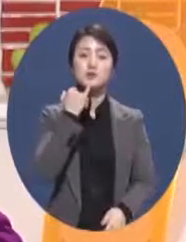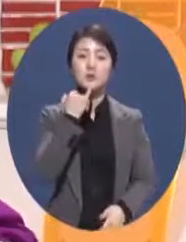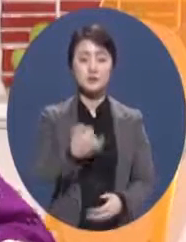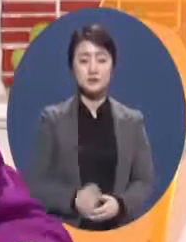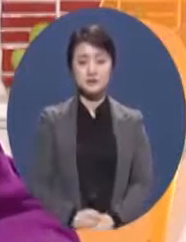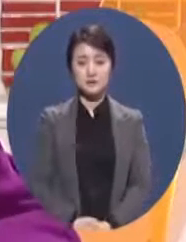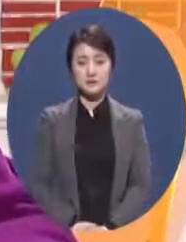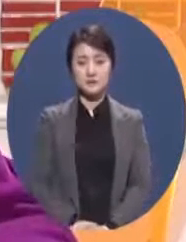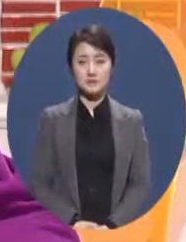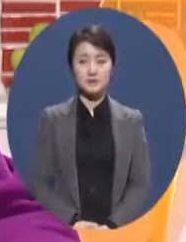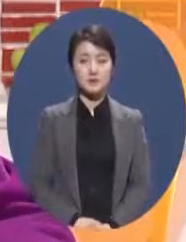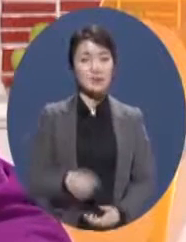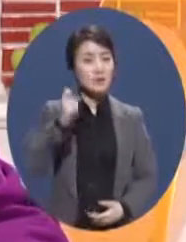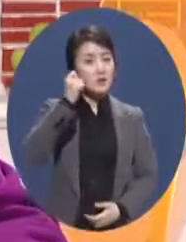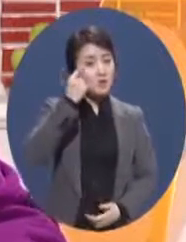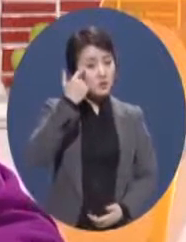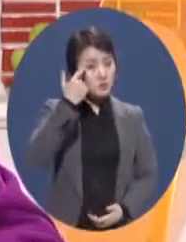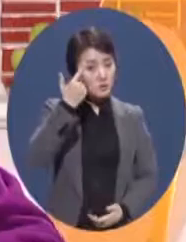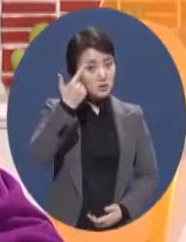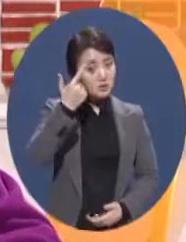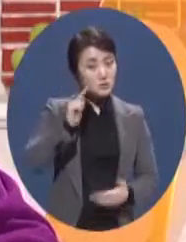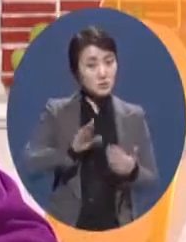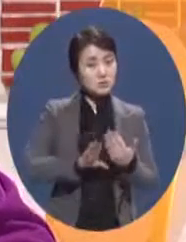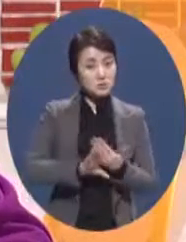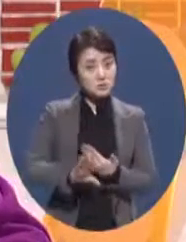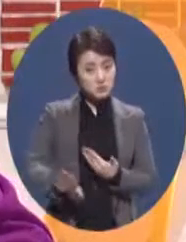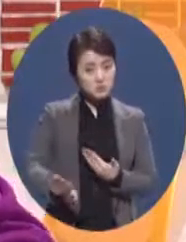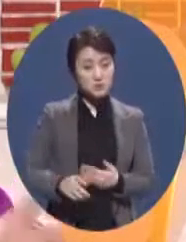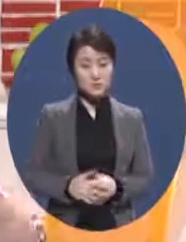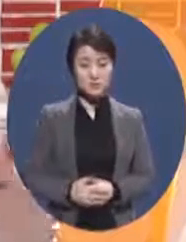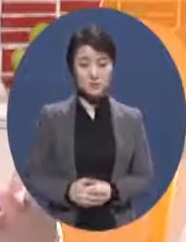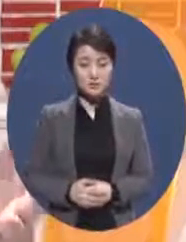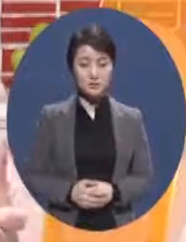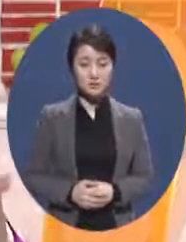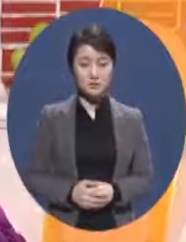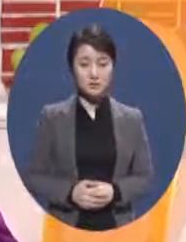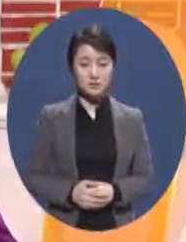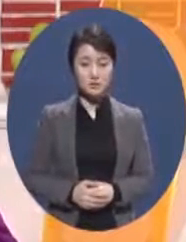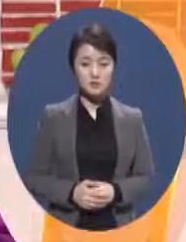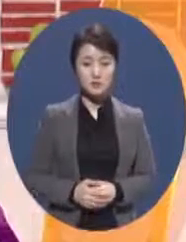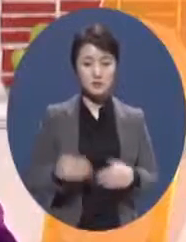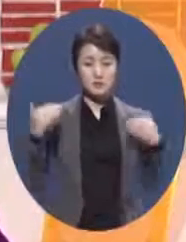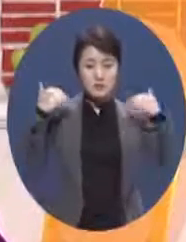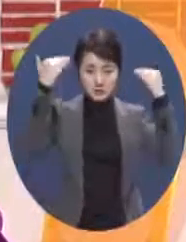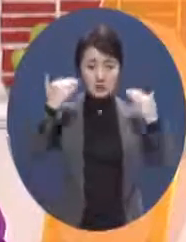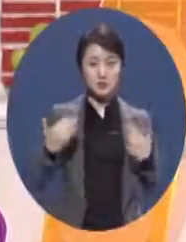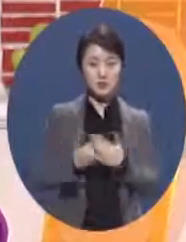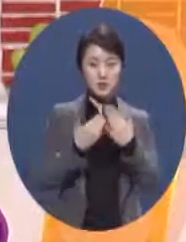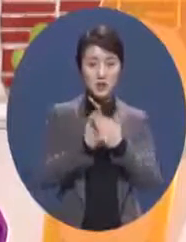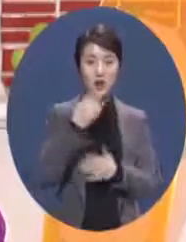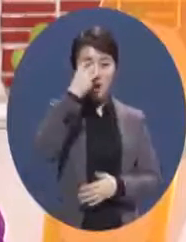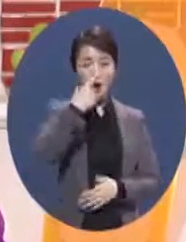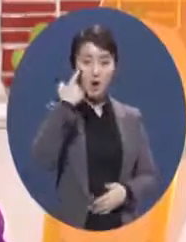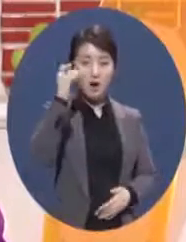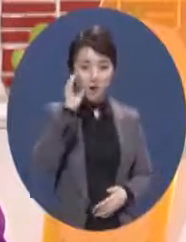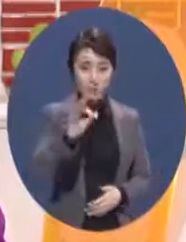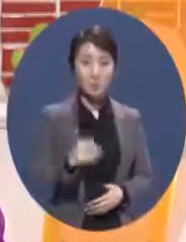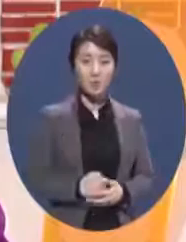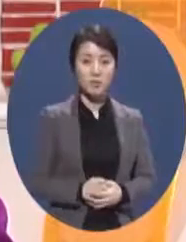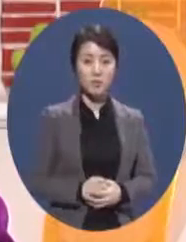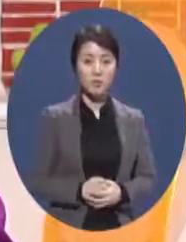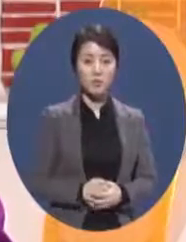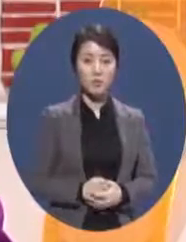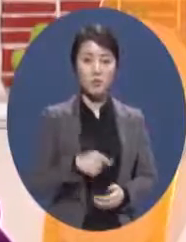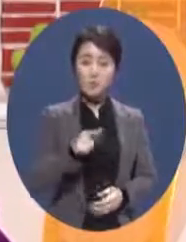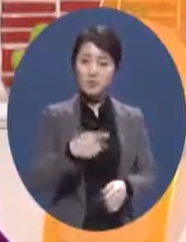한 6개월쯤 지나서 그래서 다시 발달 검사를 하고 또 그때 어린이 선생님한테 얘가 어떻게 지내는지를